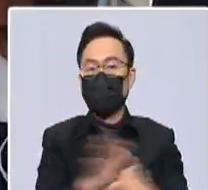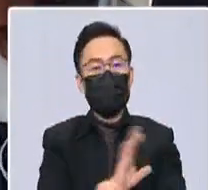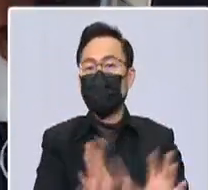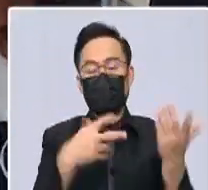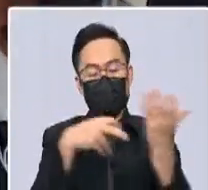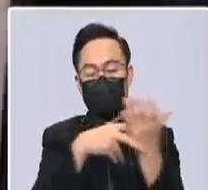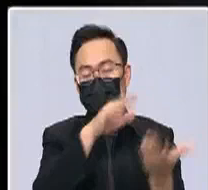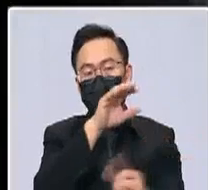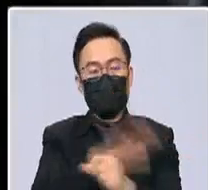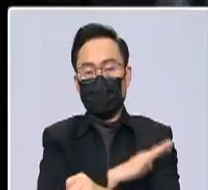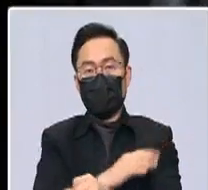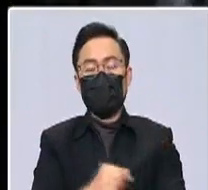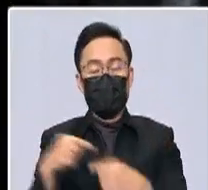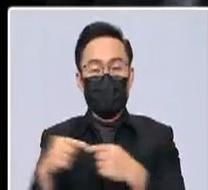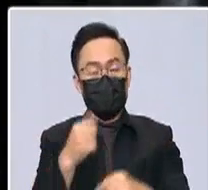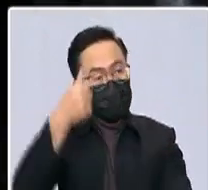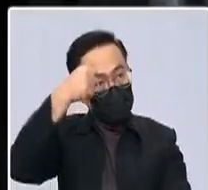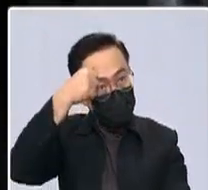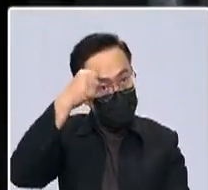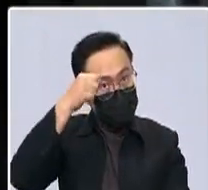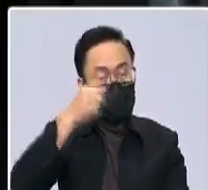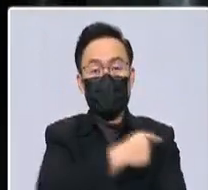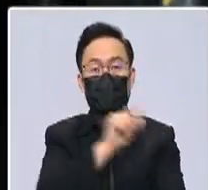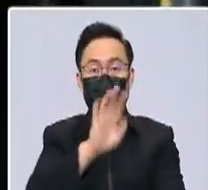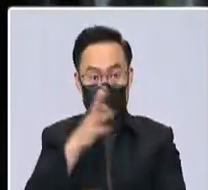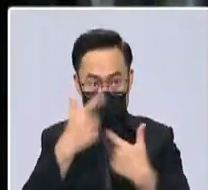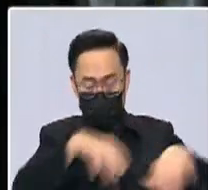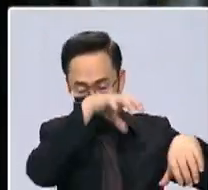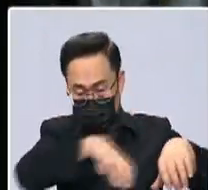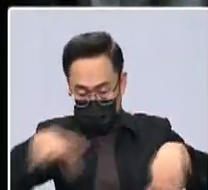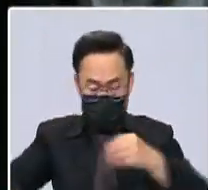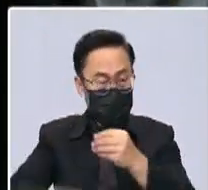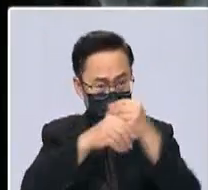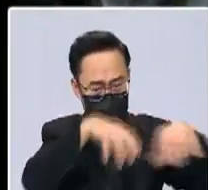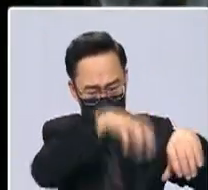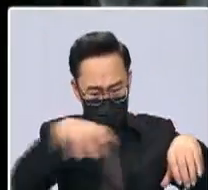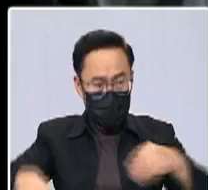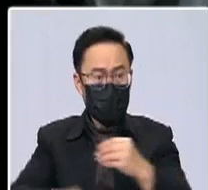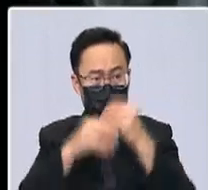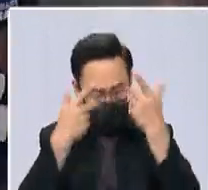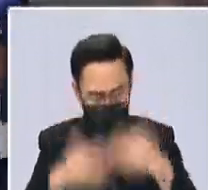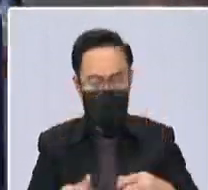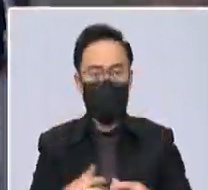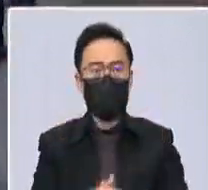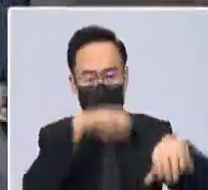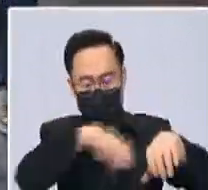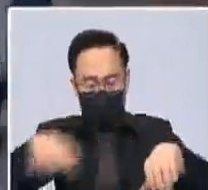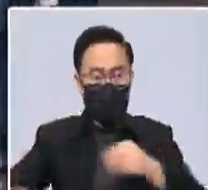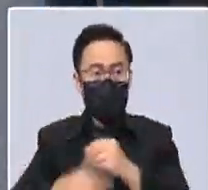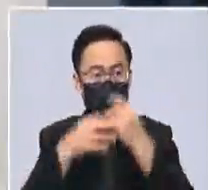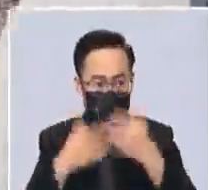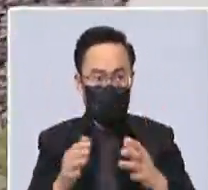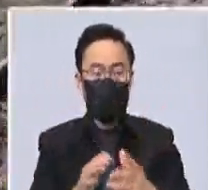โอ้ 4มกราคม ค่ะ ทั้งที่มีการเสริมตู้โบกี้เสริมกันแบบเรียกว่าเต็มพิกัดลากจูงอ่ะ ค่ะ เส